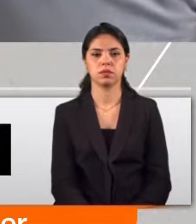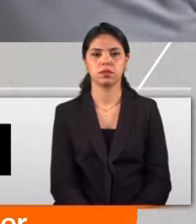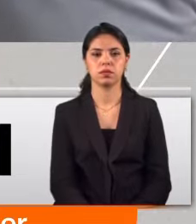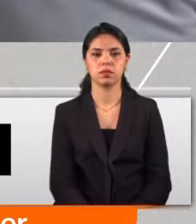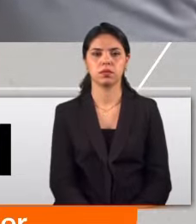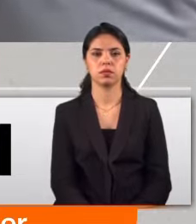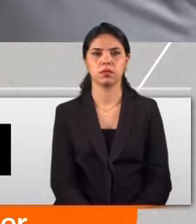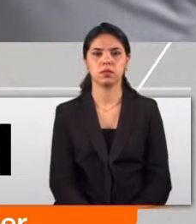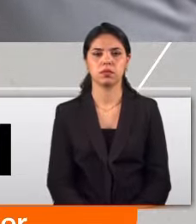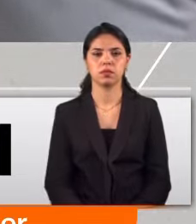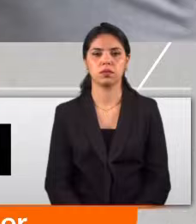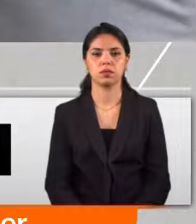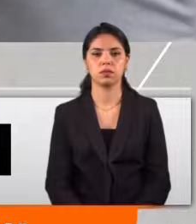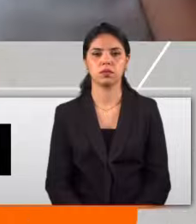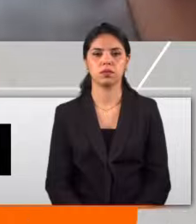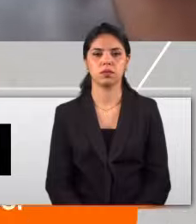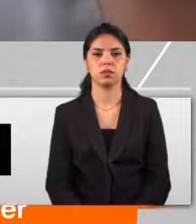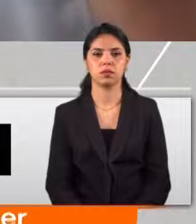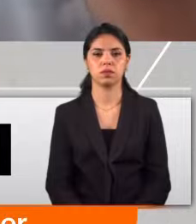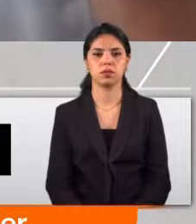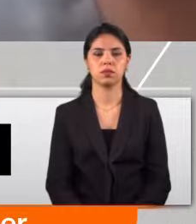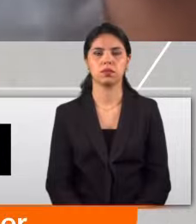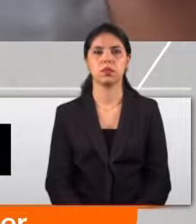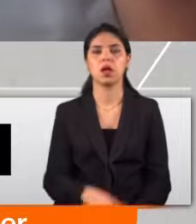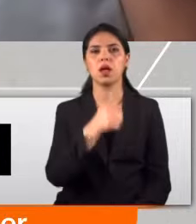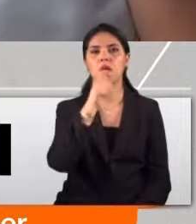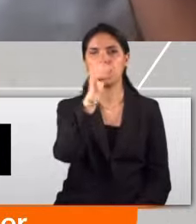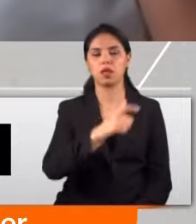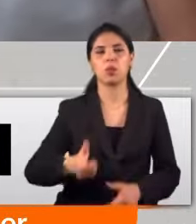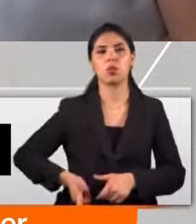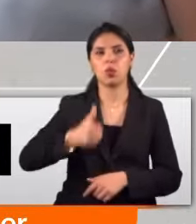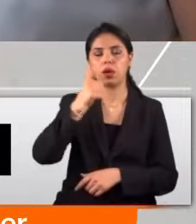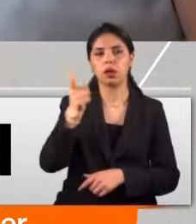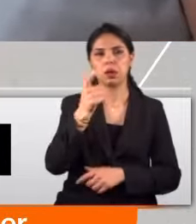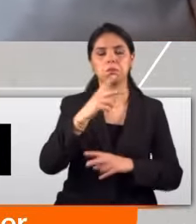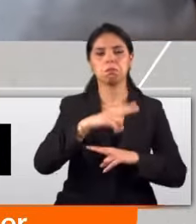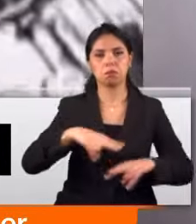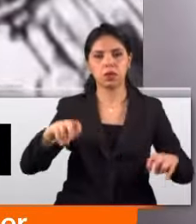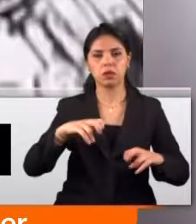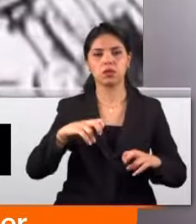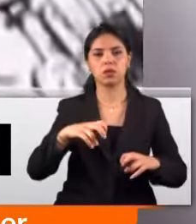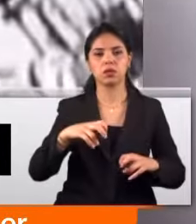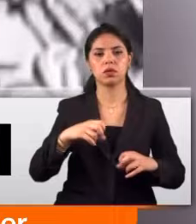maalesef göremedik, bulamadık. Şaban Alper güvenlik kamerası kaydını izlediğinde yıkıldı.